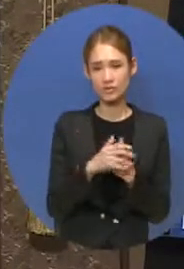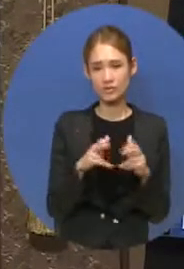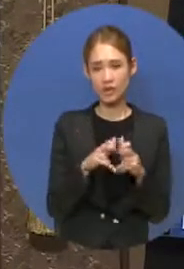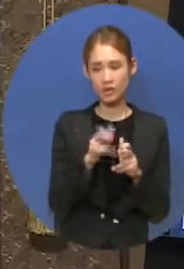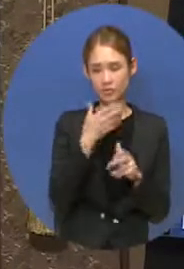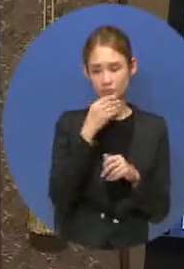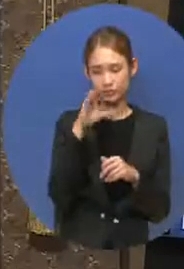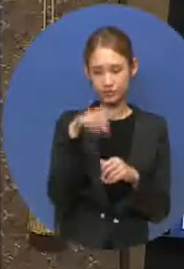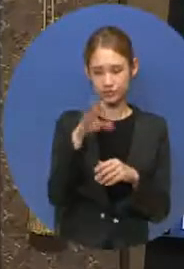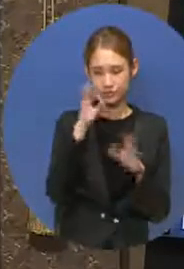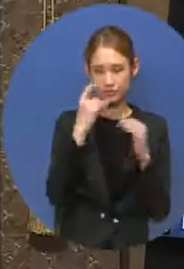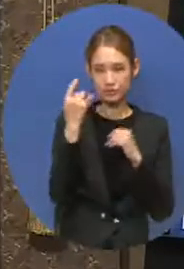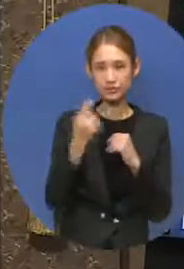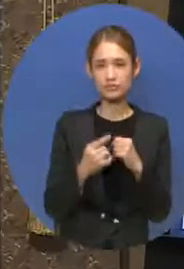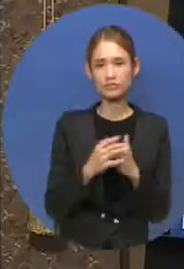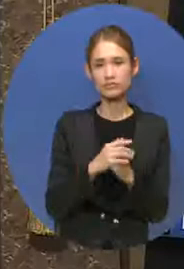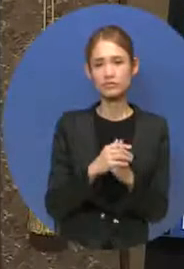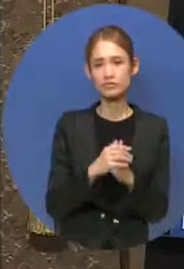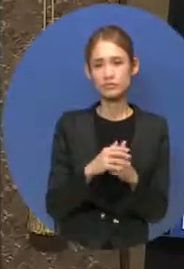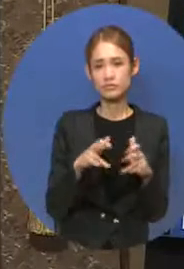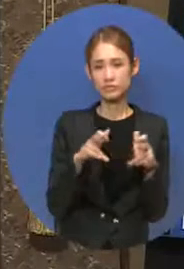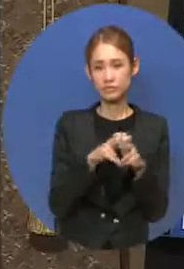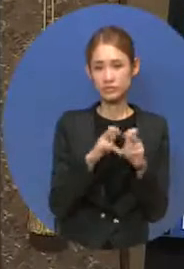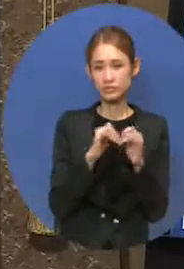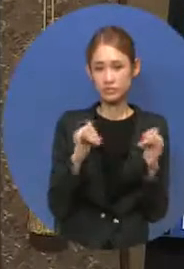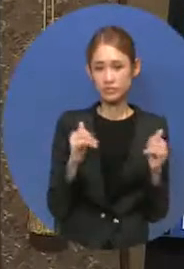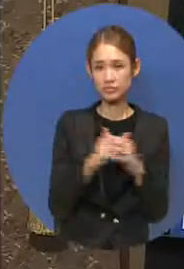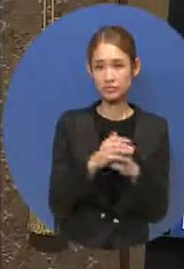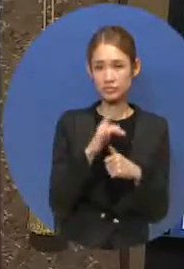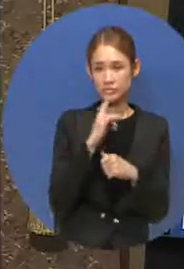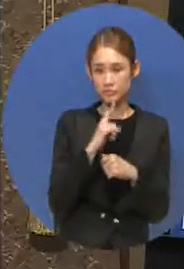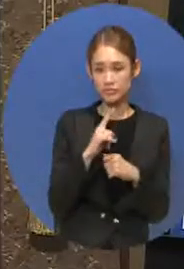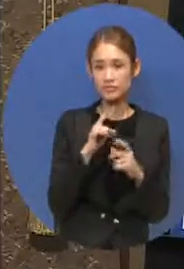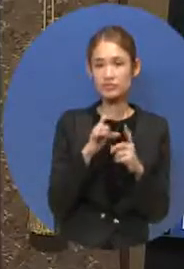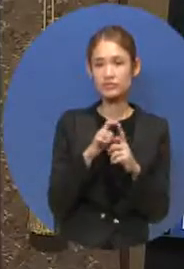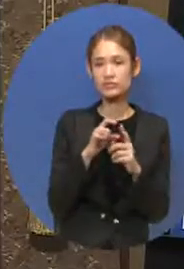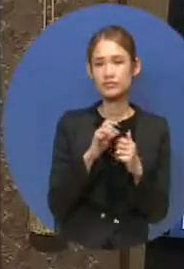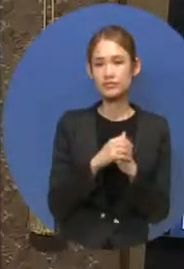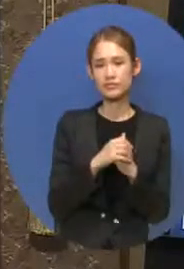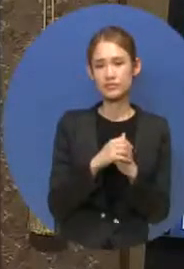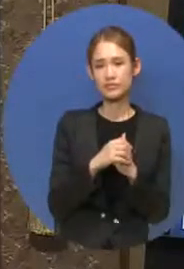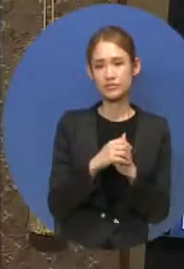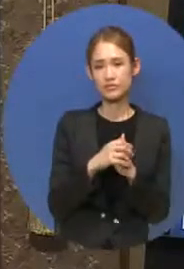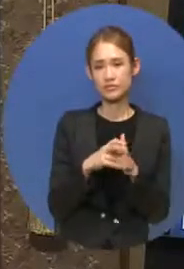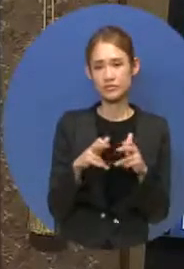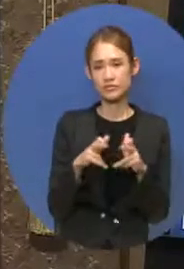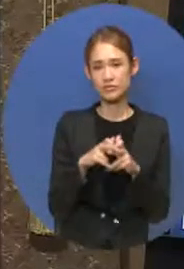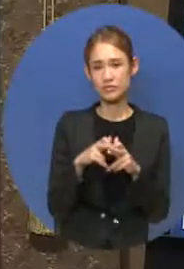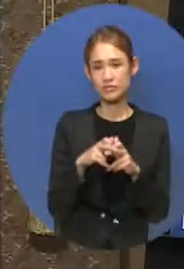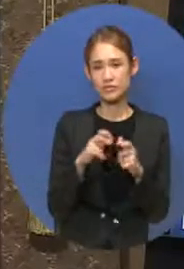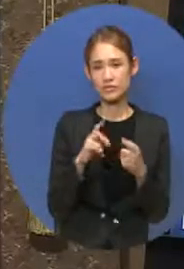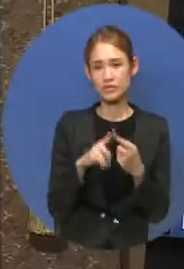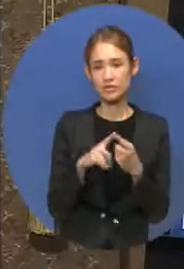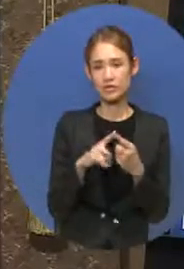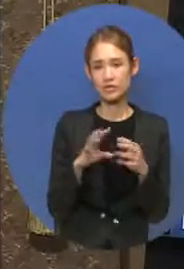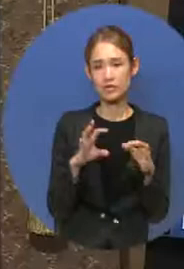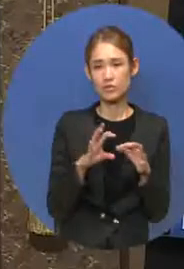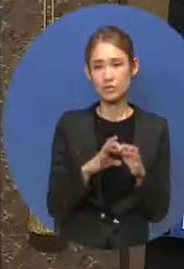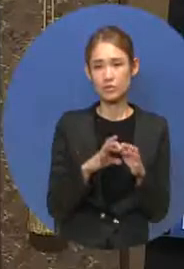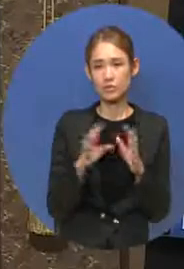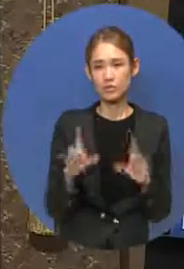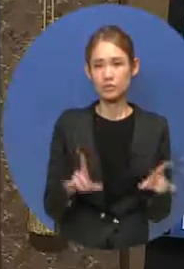되는데, 사실 장애인이라고 하는 것도 사실 뭐 장애로